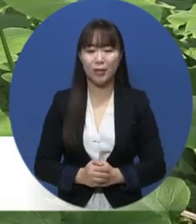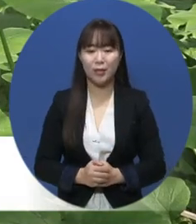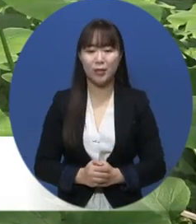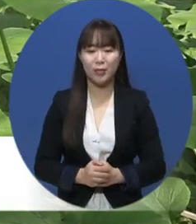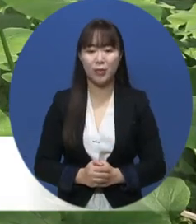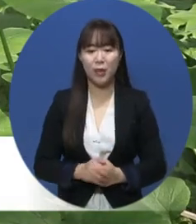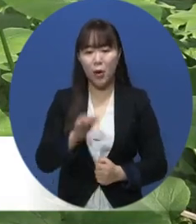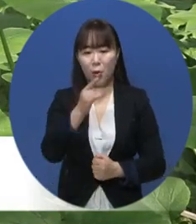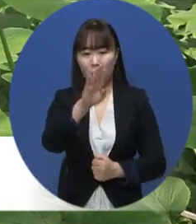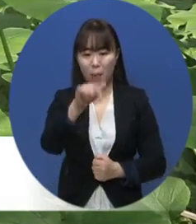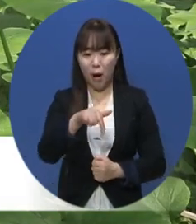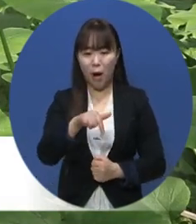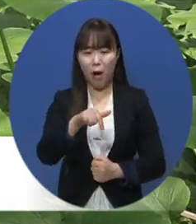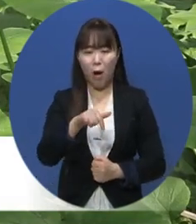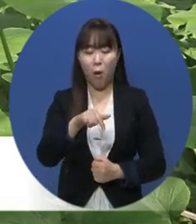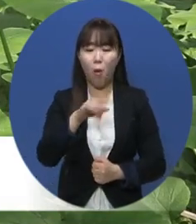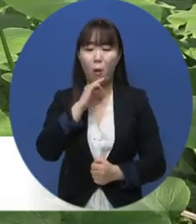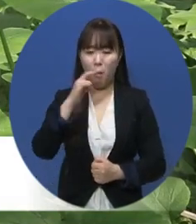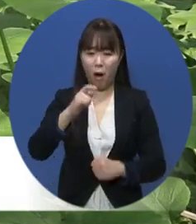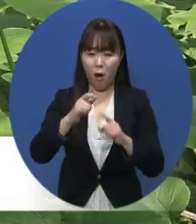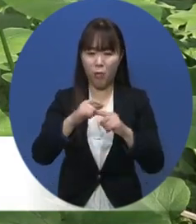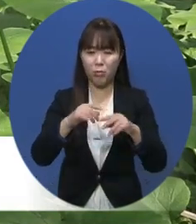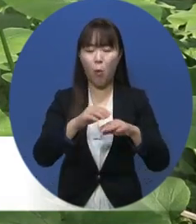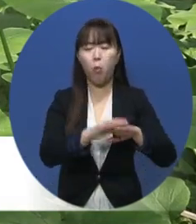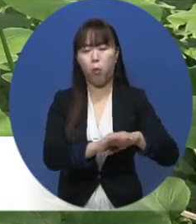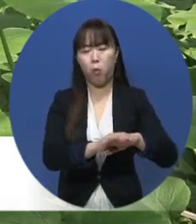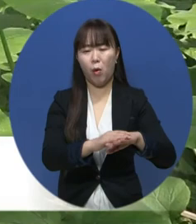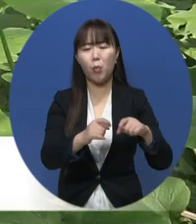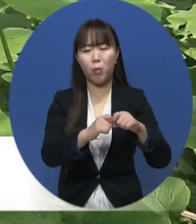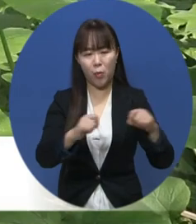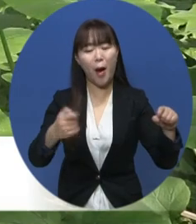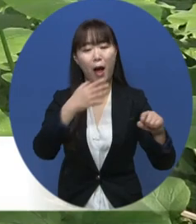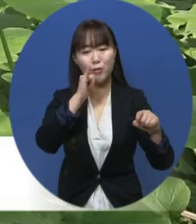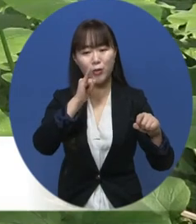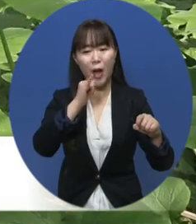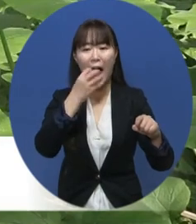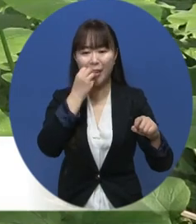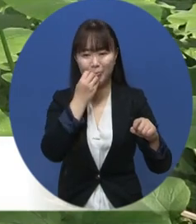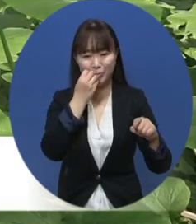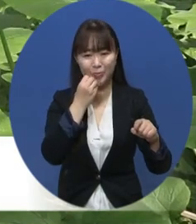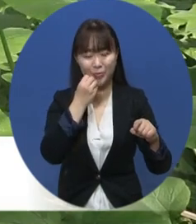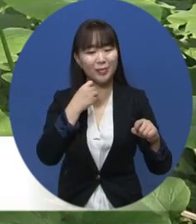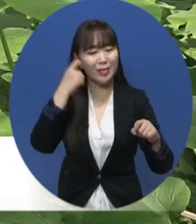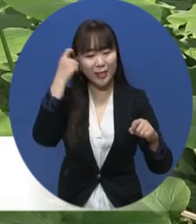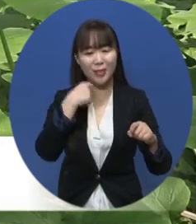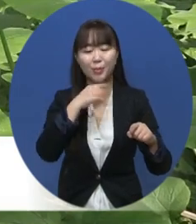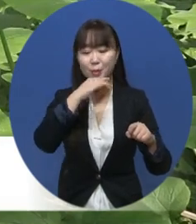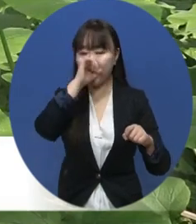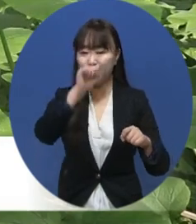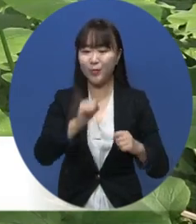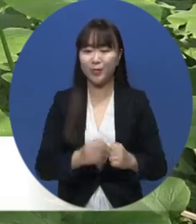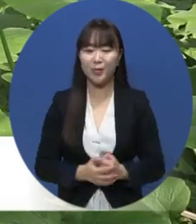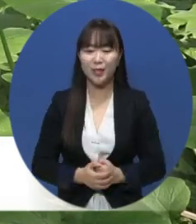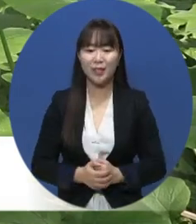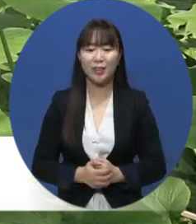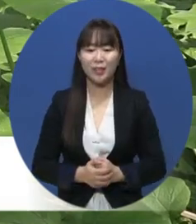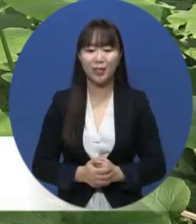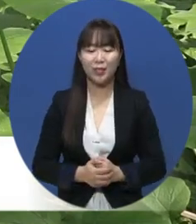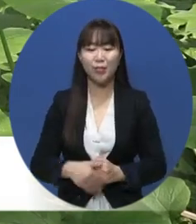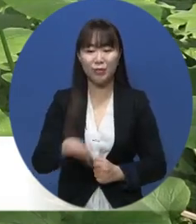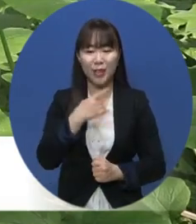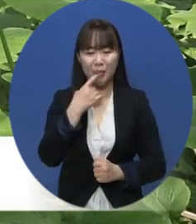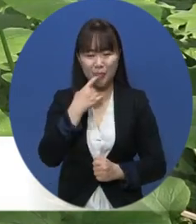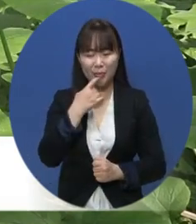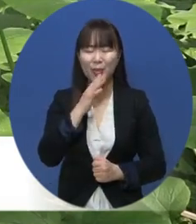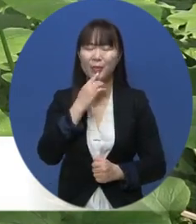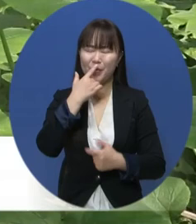호박의 과육이 단단하고 저장성이 길고 과육이 뭐라고 할까요? 식감이 좋다고 그럴까요? 그게 우리